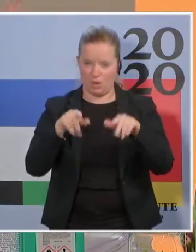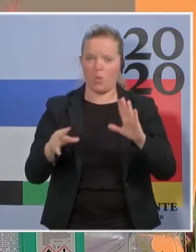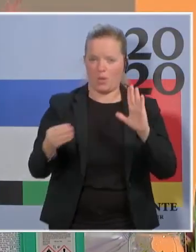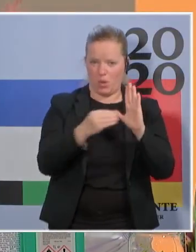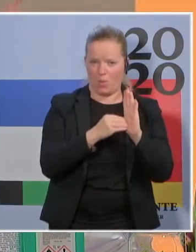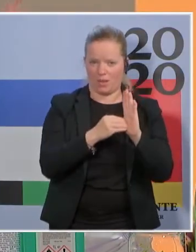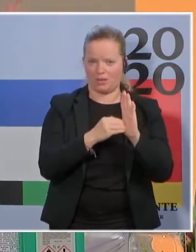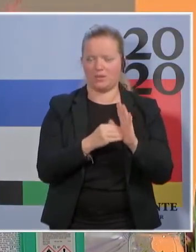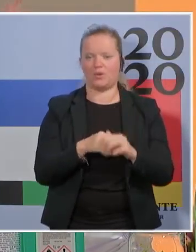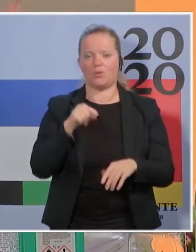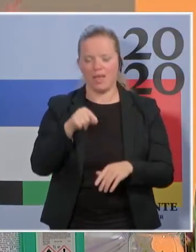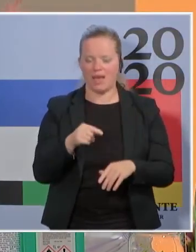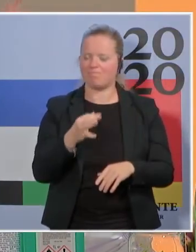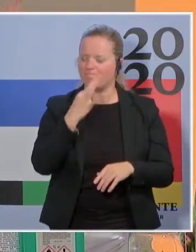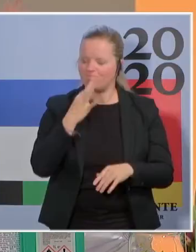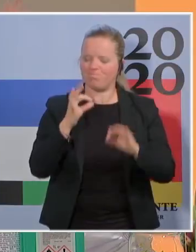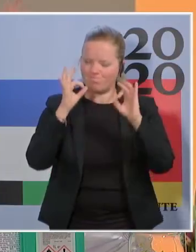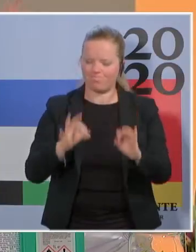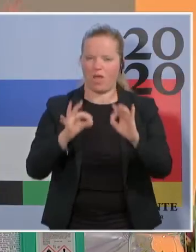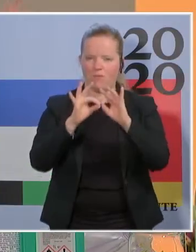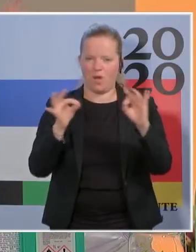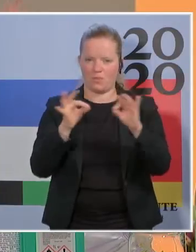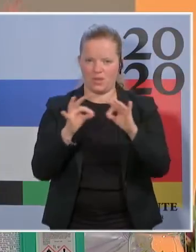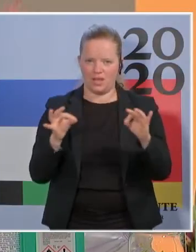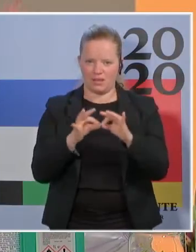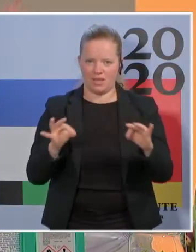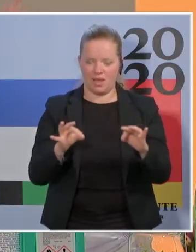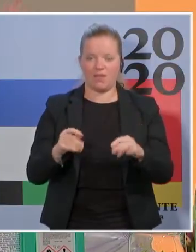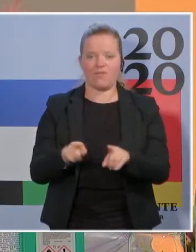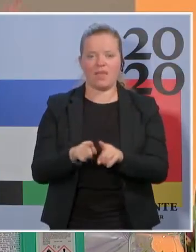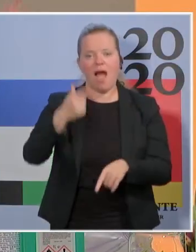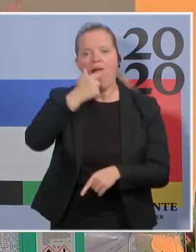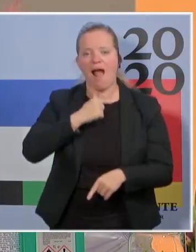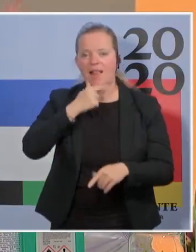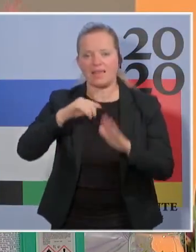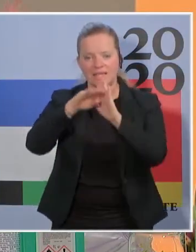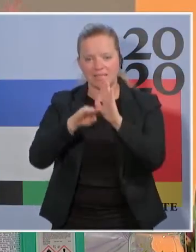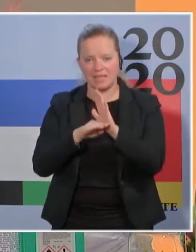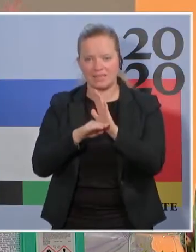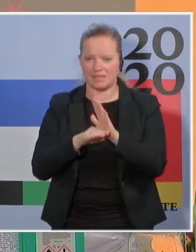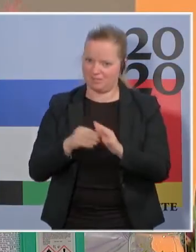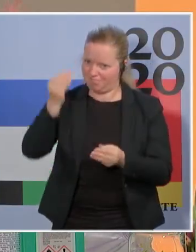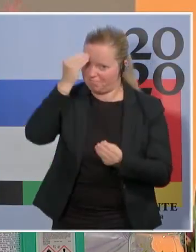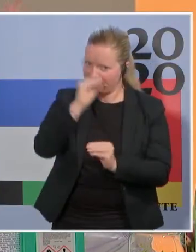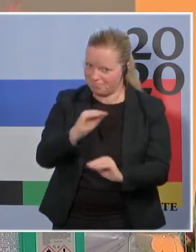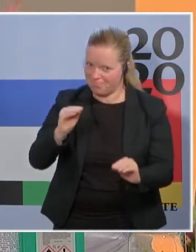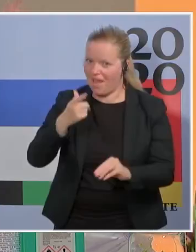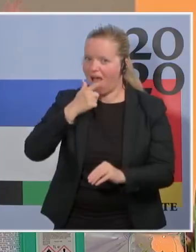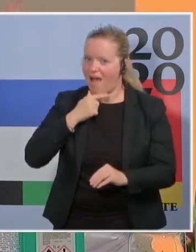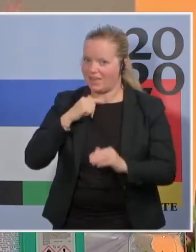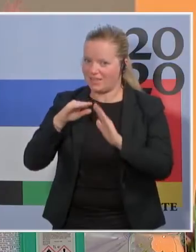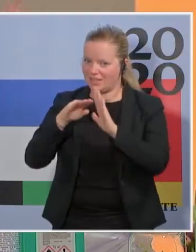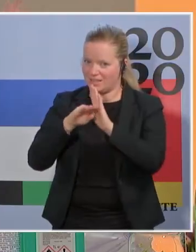treffend formuliert, hier wurde aus dem alten Gesetz, wohlgemerkt alten Gesetz,